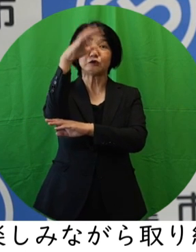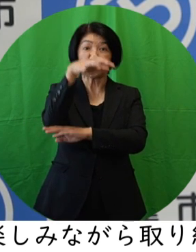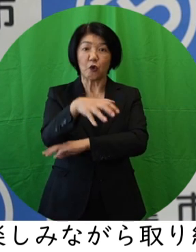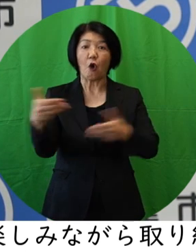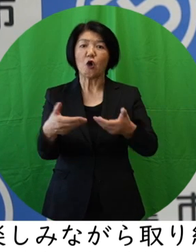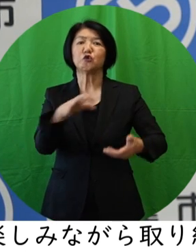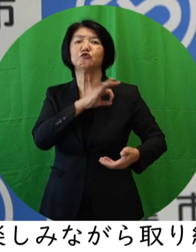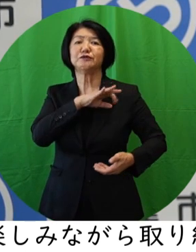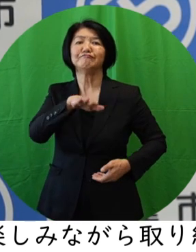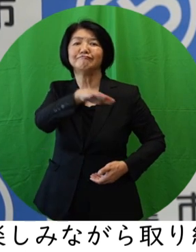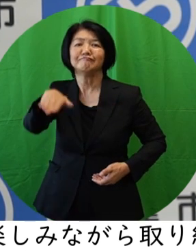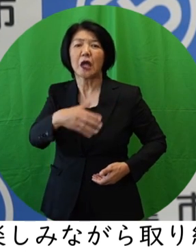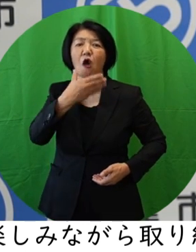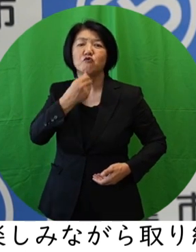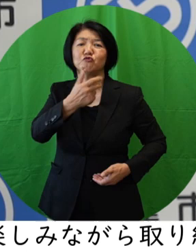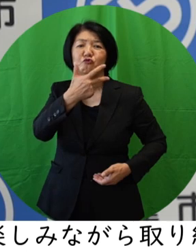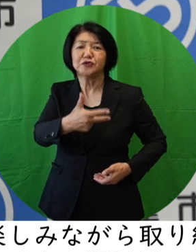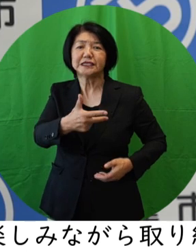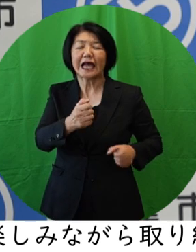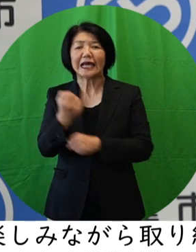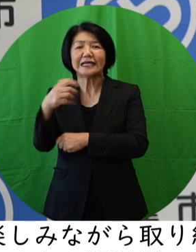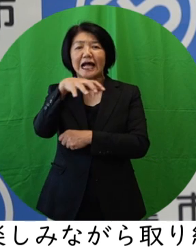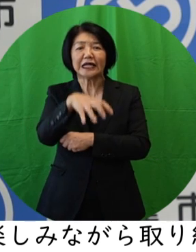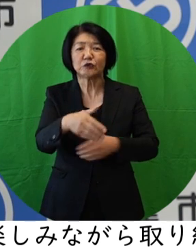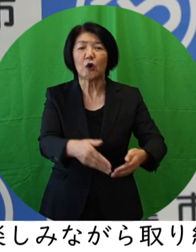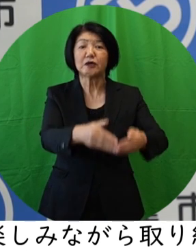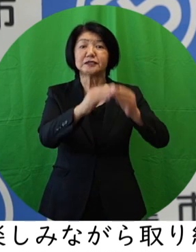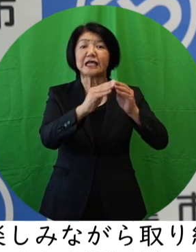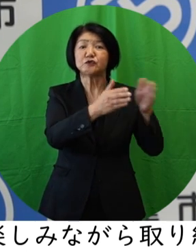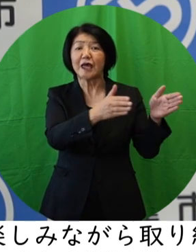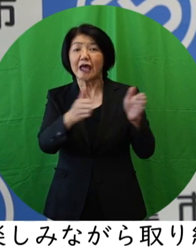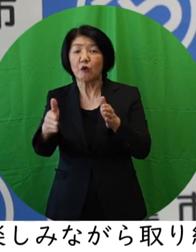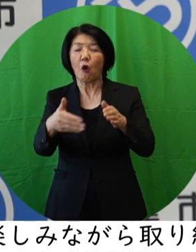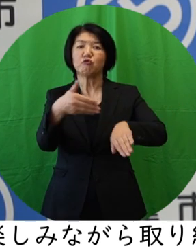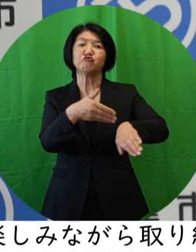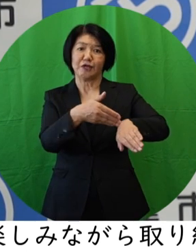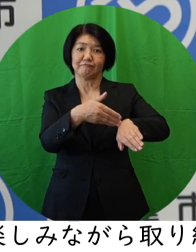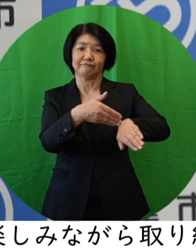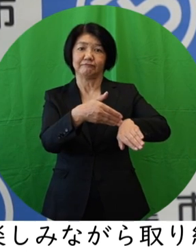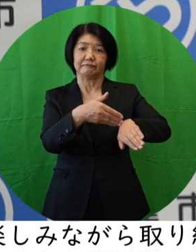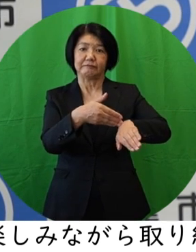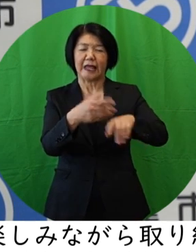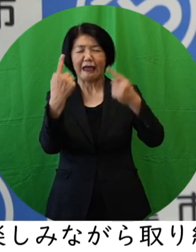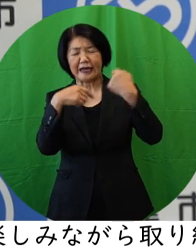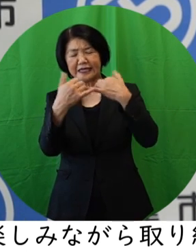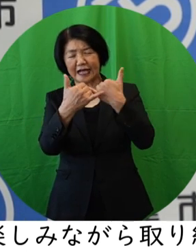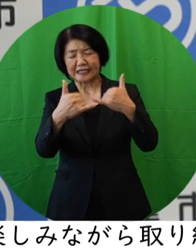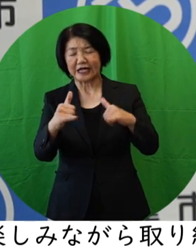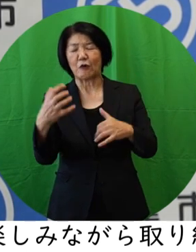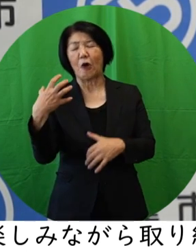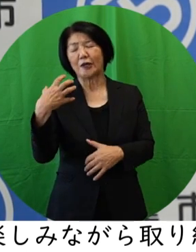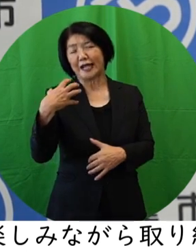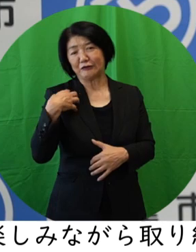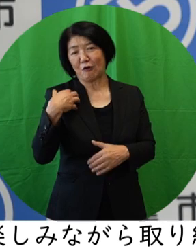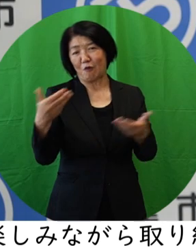が福祉的避難所の設営訓練を行っていました被災者の役を演じるのも